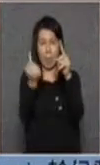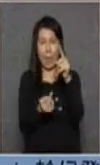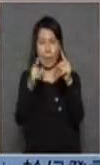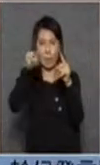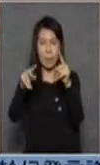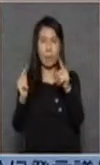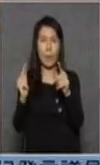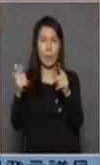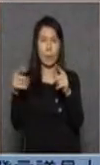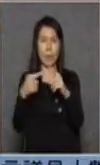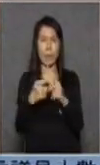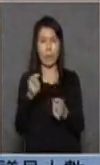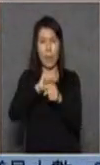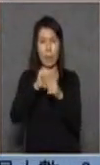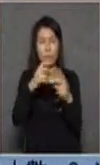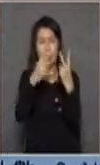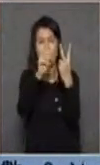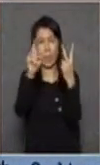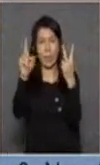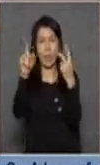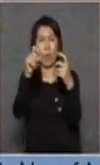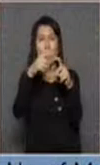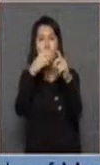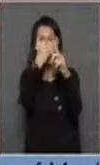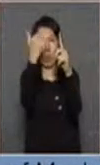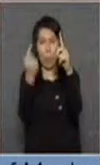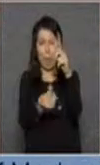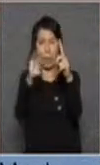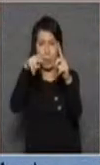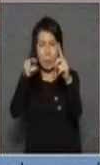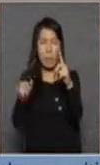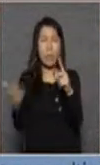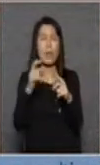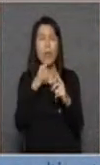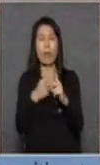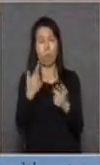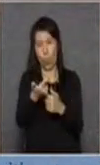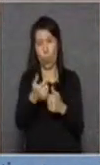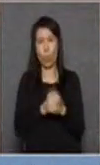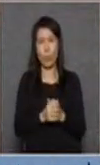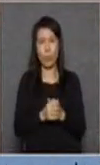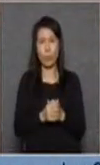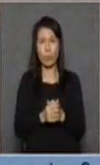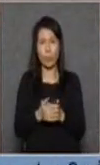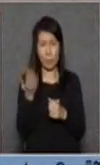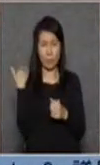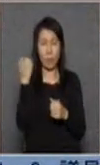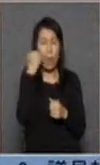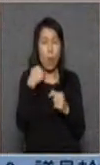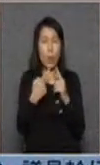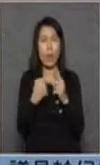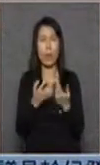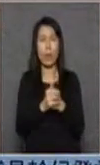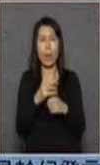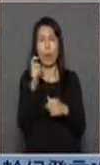人，是增至2019年的168,700人那么多的。那原本的长者人口占九龙